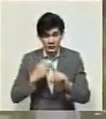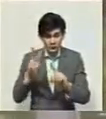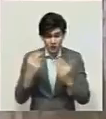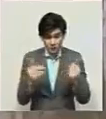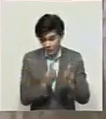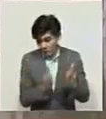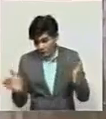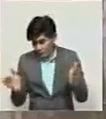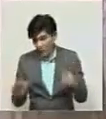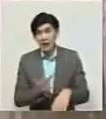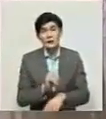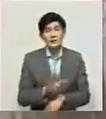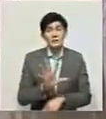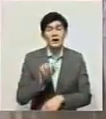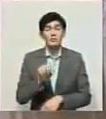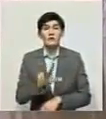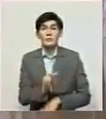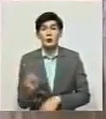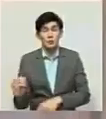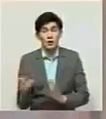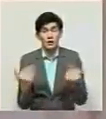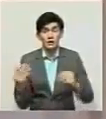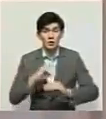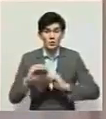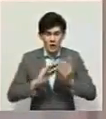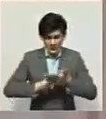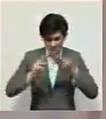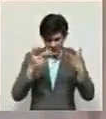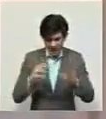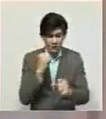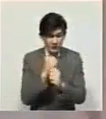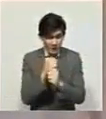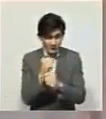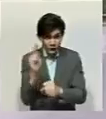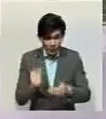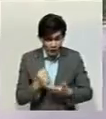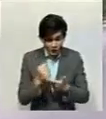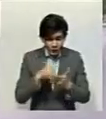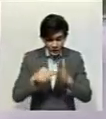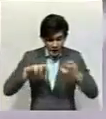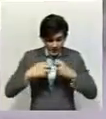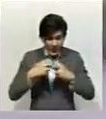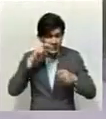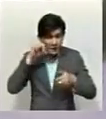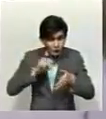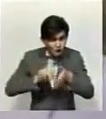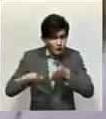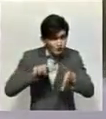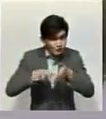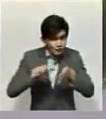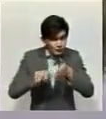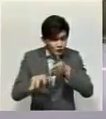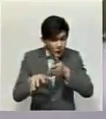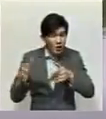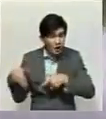ประมาณ 45.3 กิโลเมตรและเมื่อโครงการสร้างเสร็จแล้วจะสามารถช่วยแก้ปัญหาการระบายน้ำในคลองลาดพร้